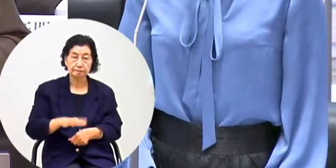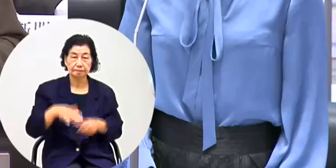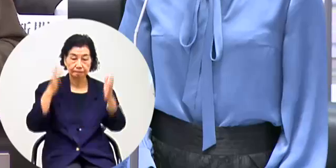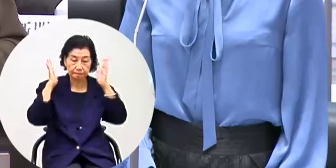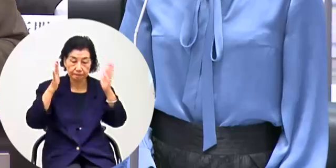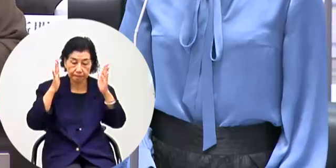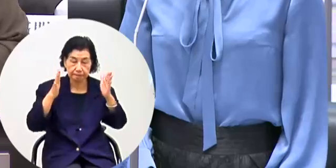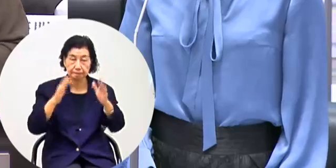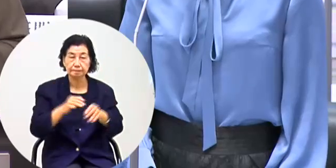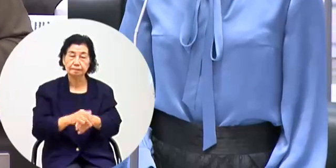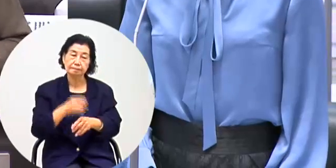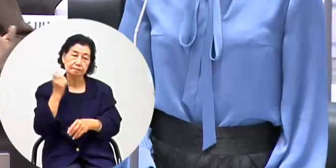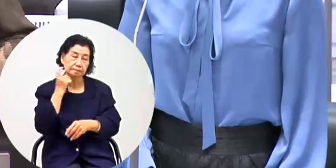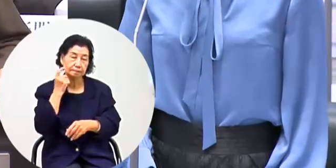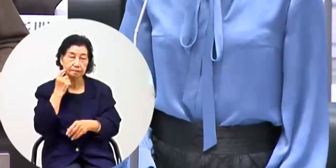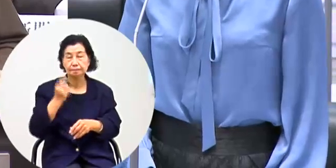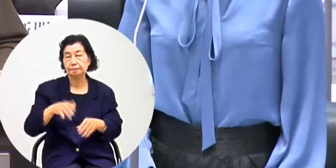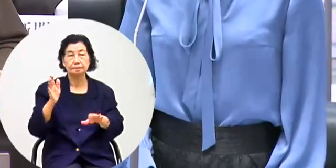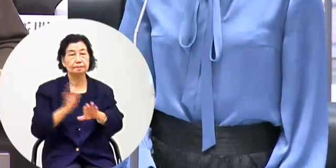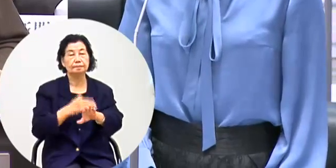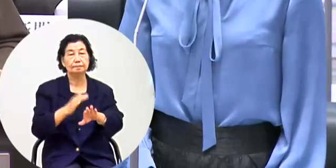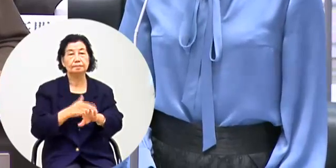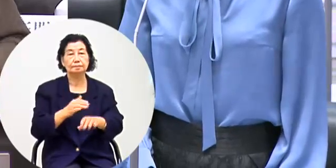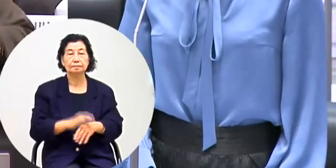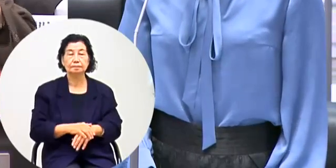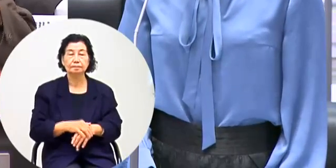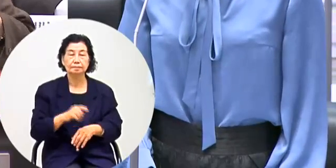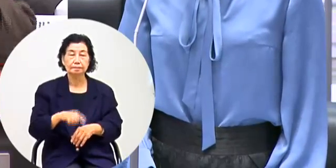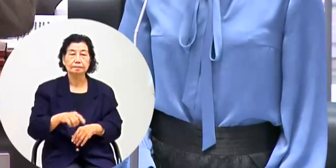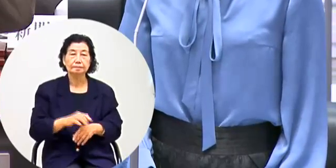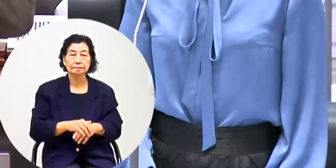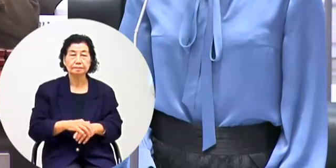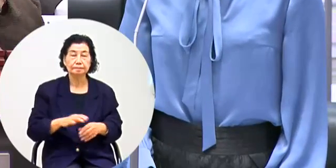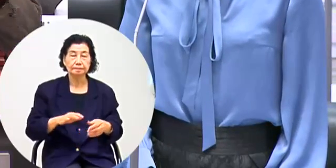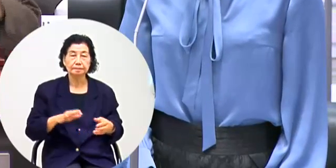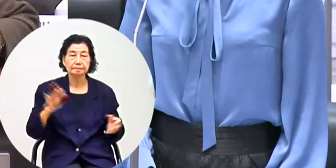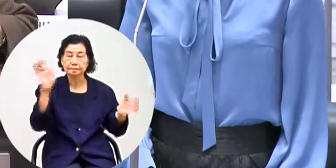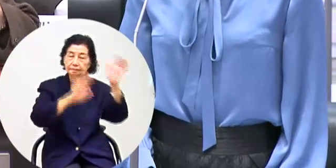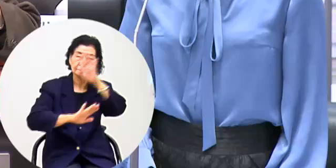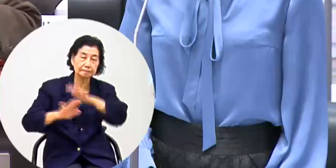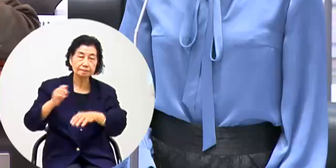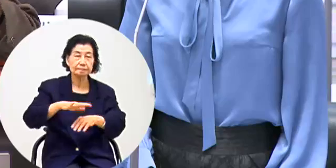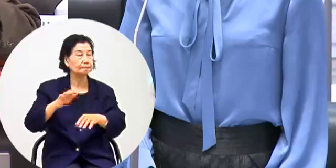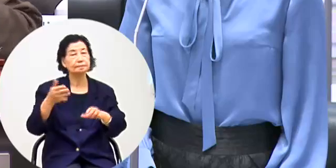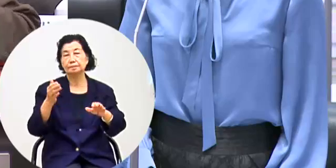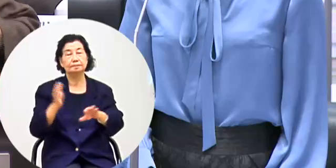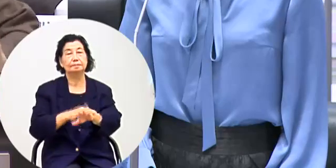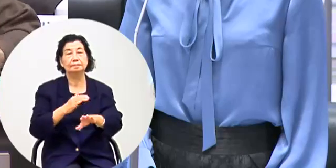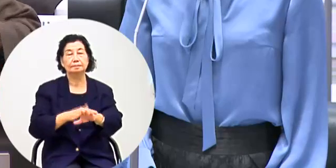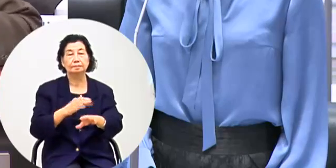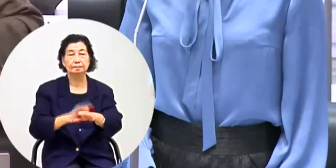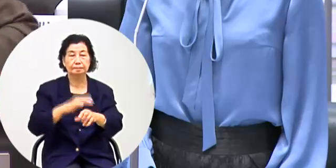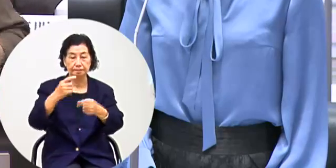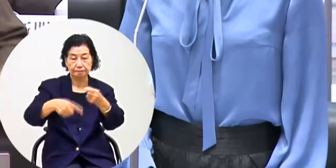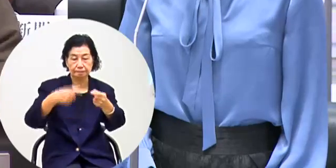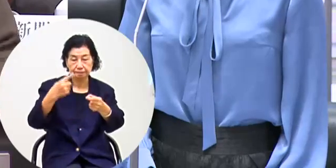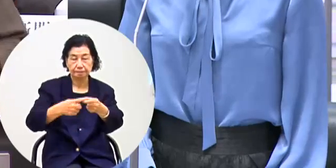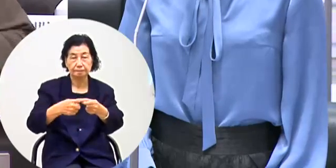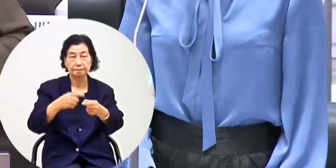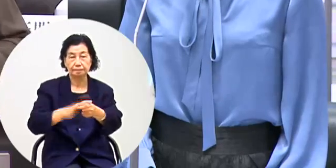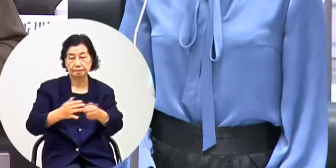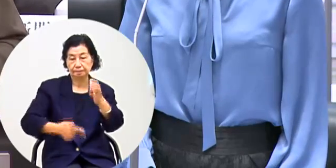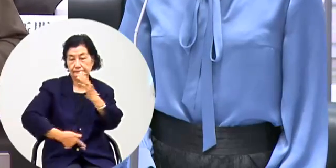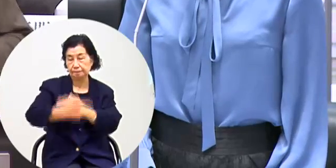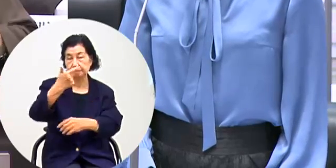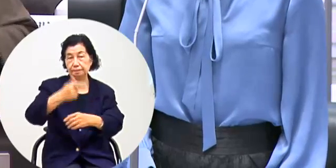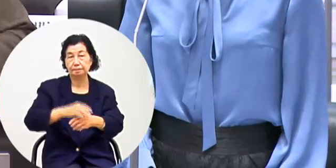我如果要混，我就很快一年就混过去。我们是真的知道了解大南埔，我们对大南埔的感情，对红